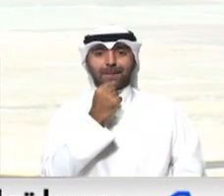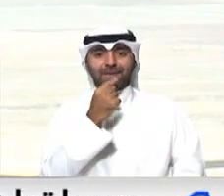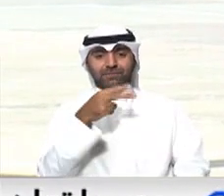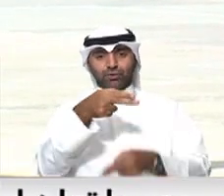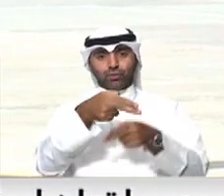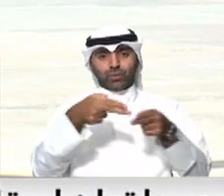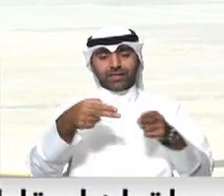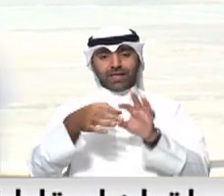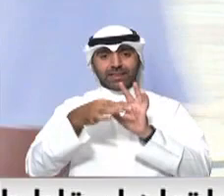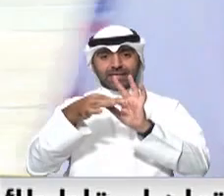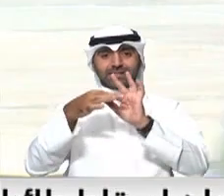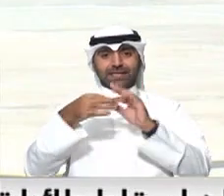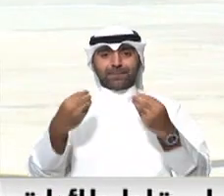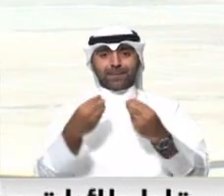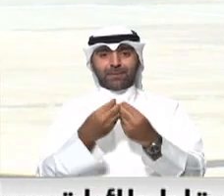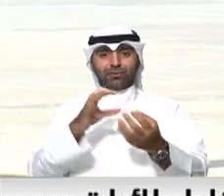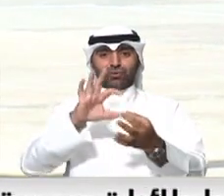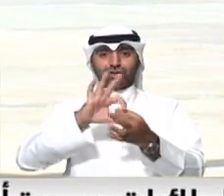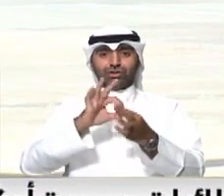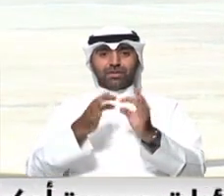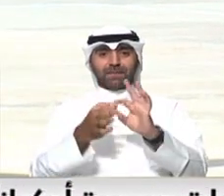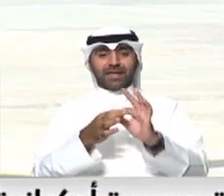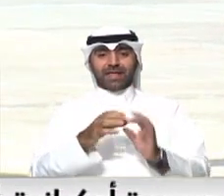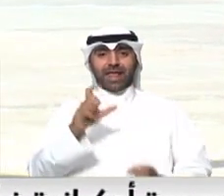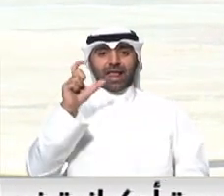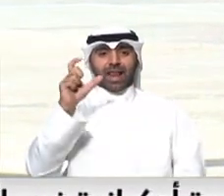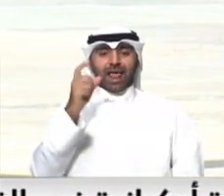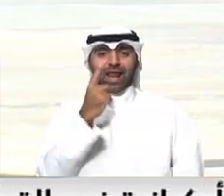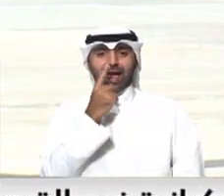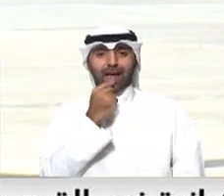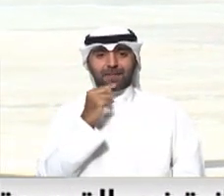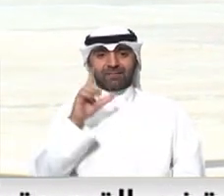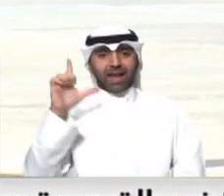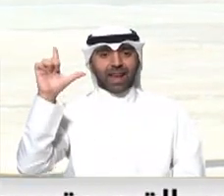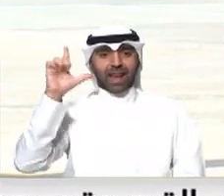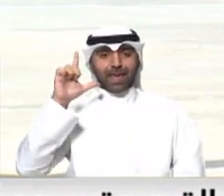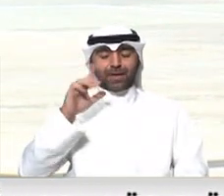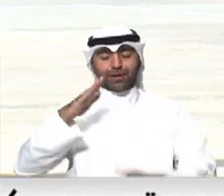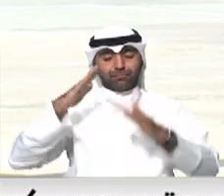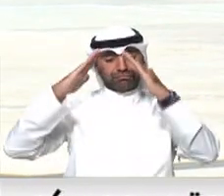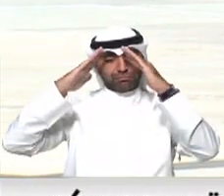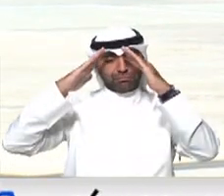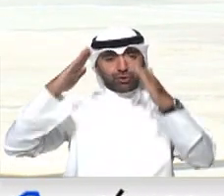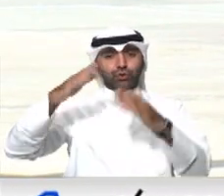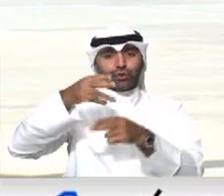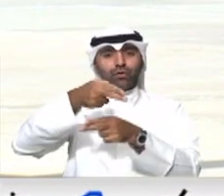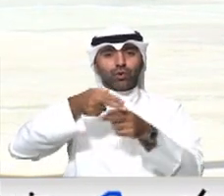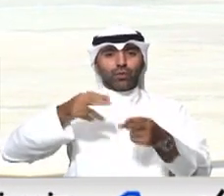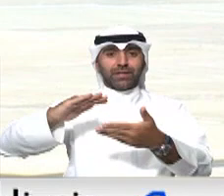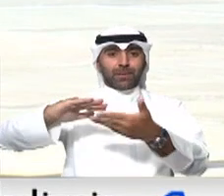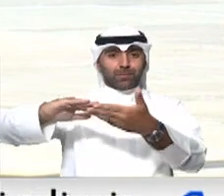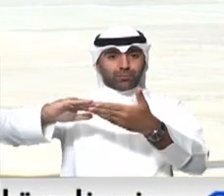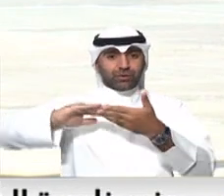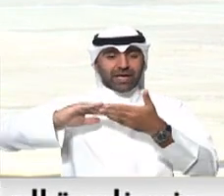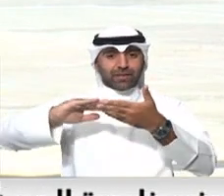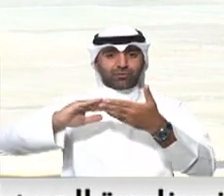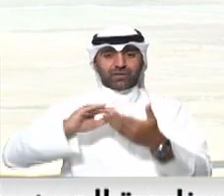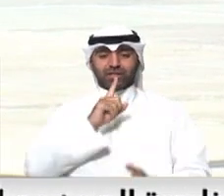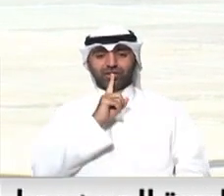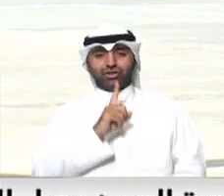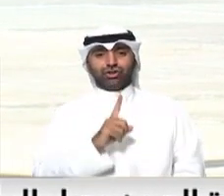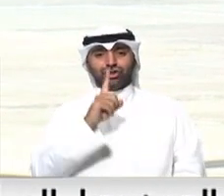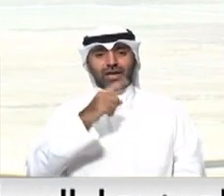للكارثة أو اللي حدث في مدينة درنا، هو يعني حدث جريء، يعني حدث يعني مهما نتحدث